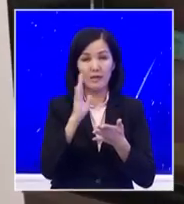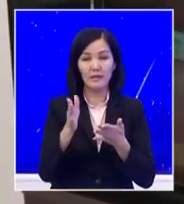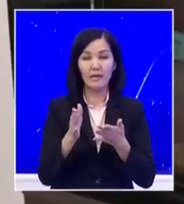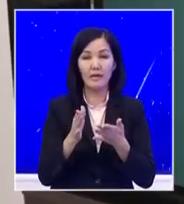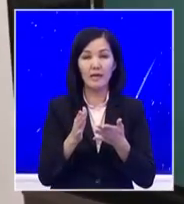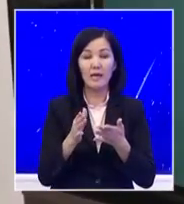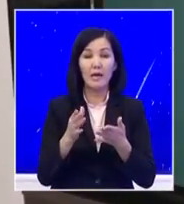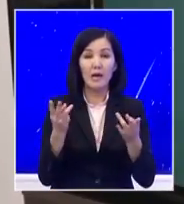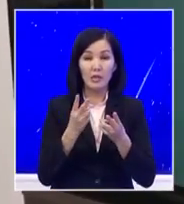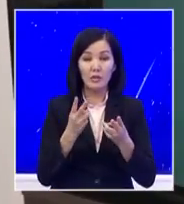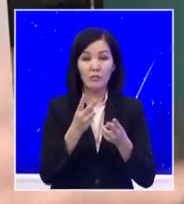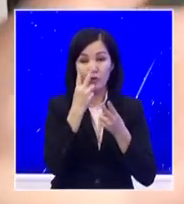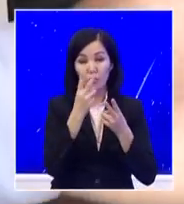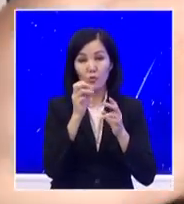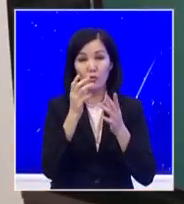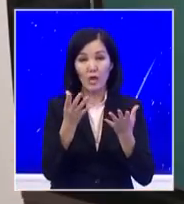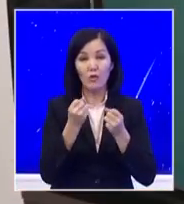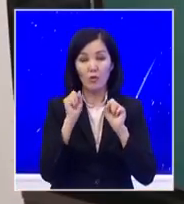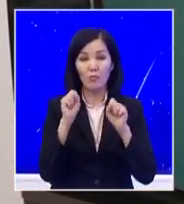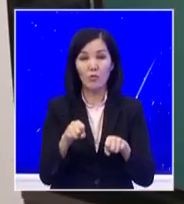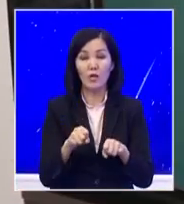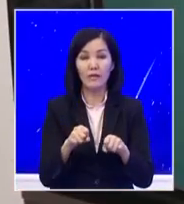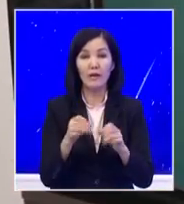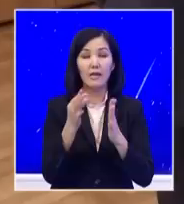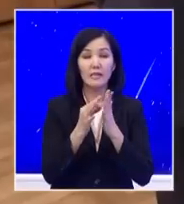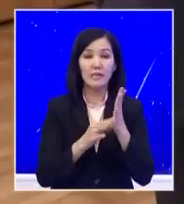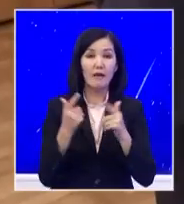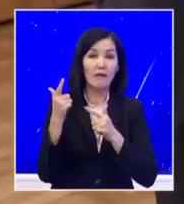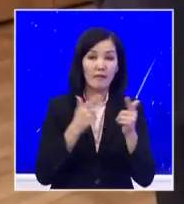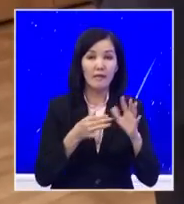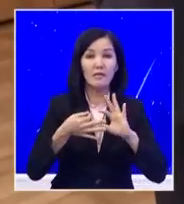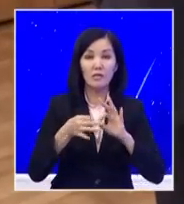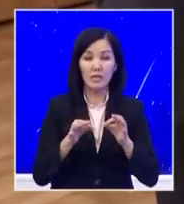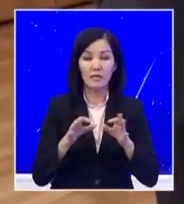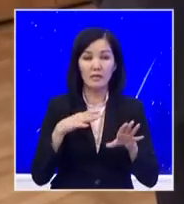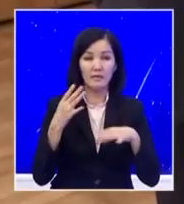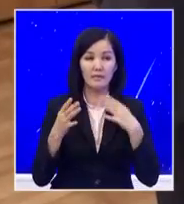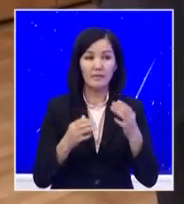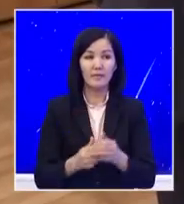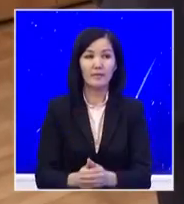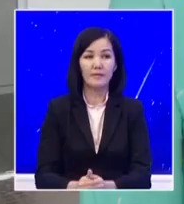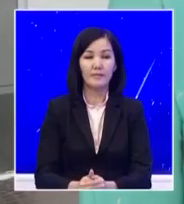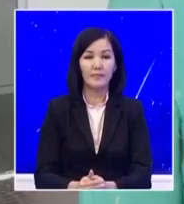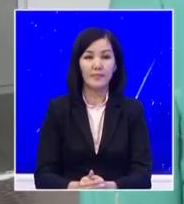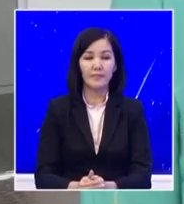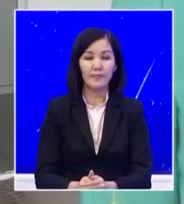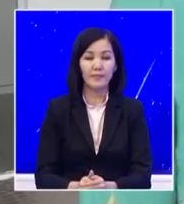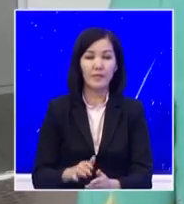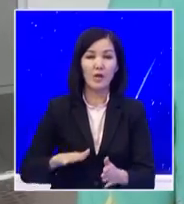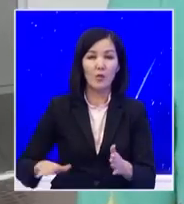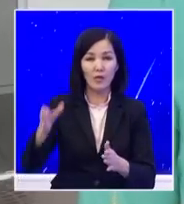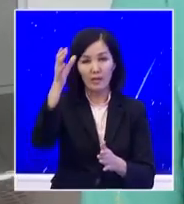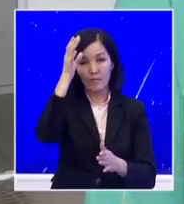жағдайда пайдаға асады. Ал өлкедегі түлектердің сынаққа дайындығы тыңғылықты дейді сала жауаптылары. Аудандық білім